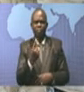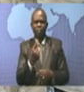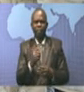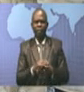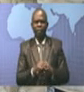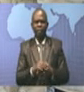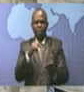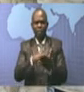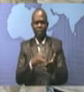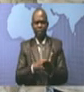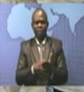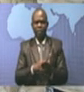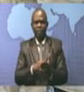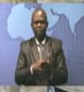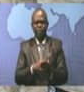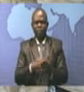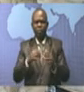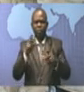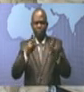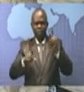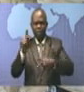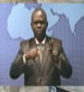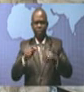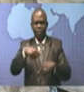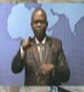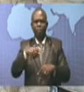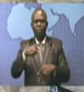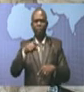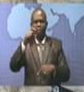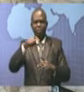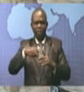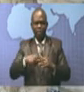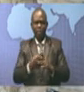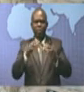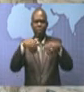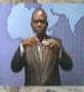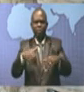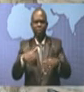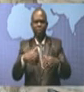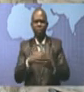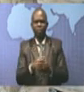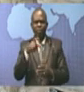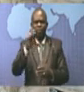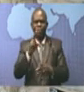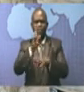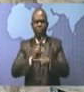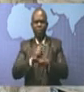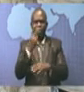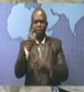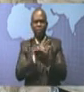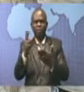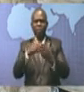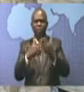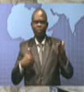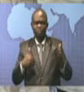fumure que la population doit appliquer des semaines avant le semis. Pour cela, j'interpelle l'usine FOMI de faire le possible pour